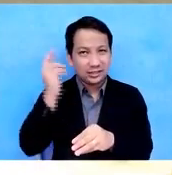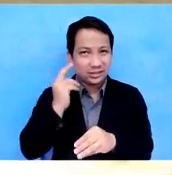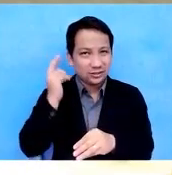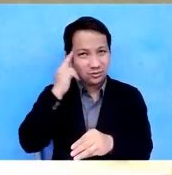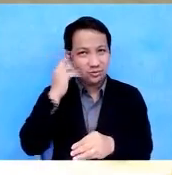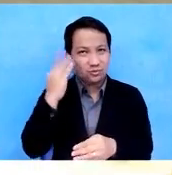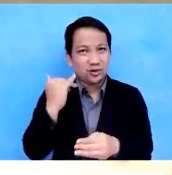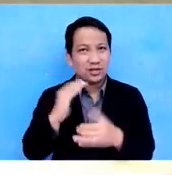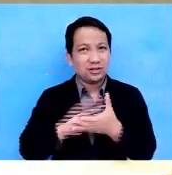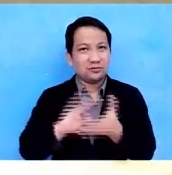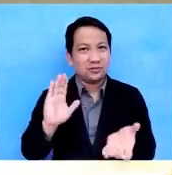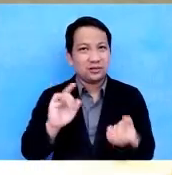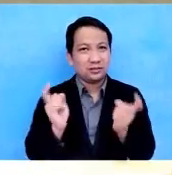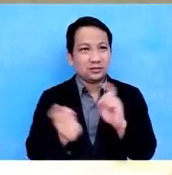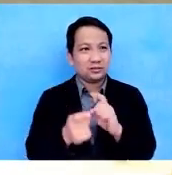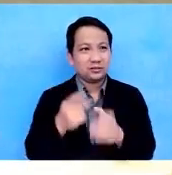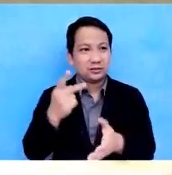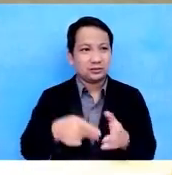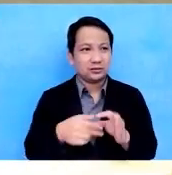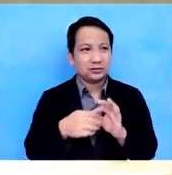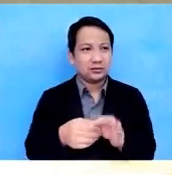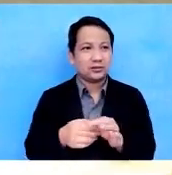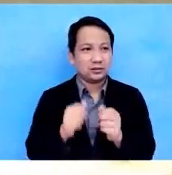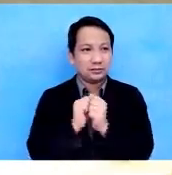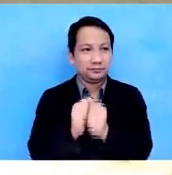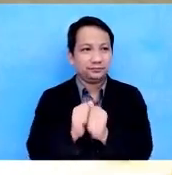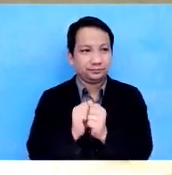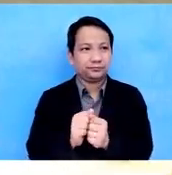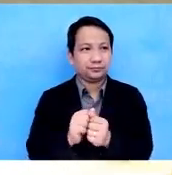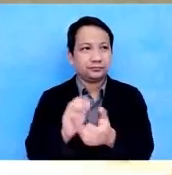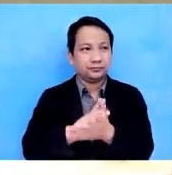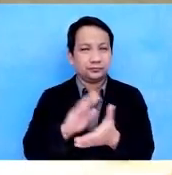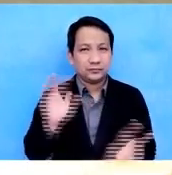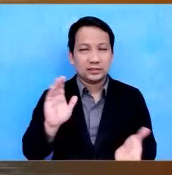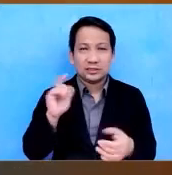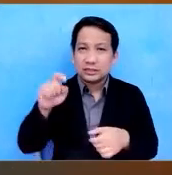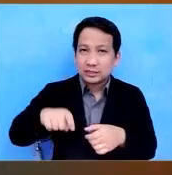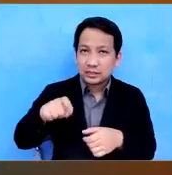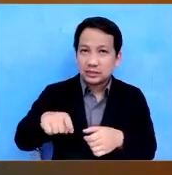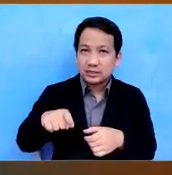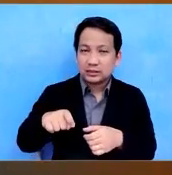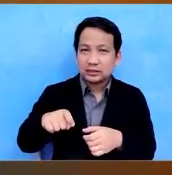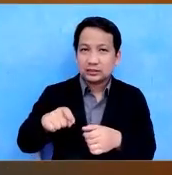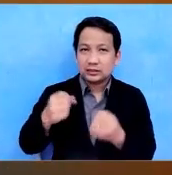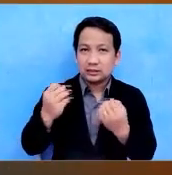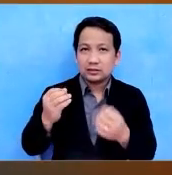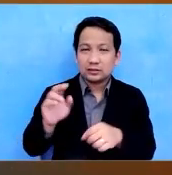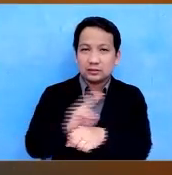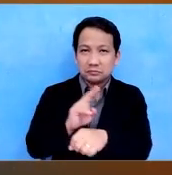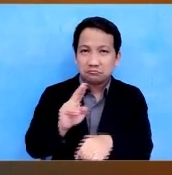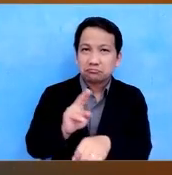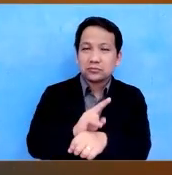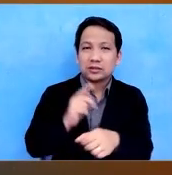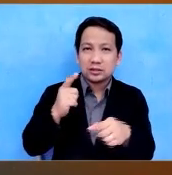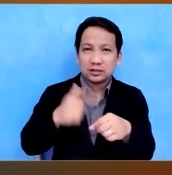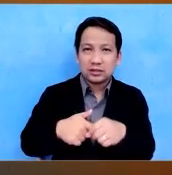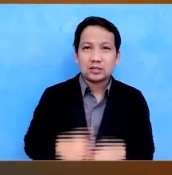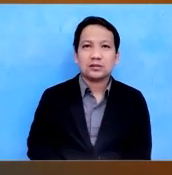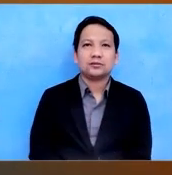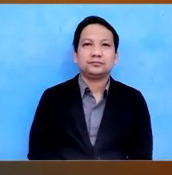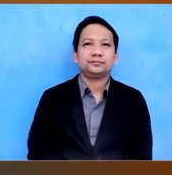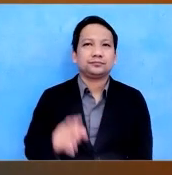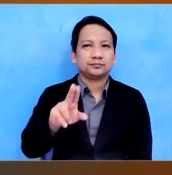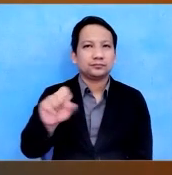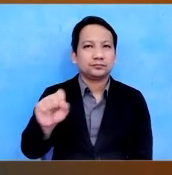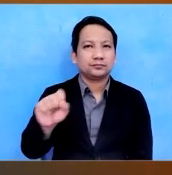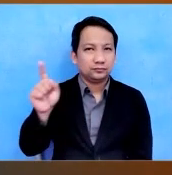adjustments. Kabilang daw sa naka-apektor yan ay ang paglaki sa demand ng krudo. Si US din, nagplano naman na